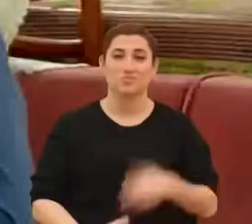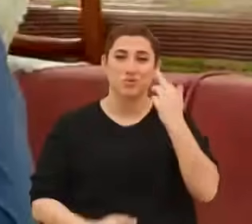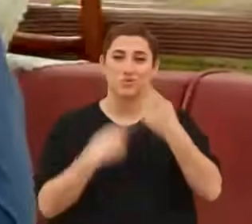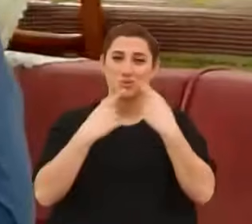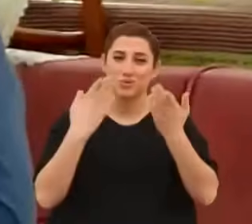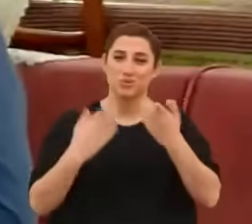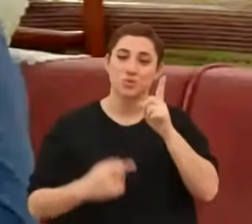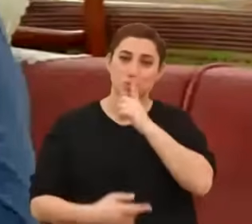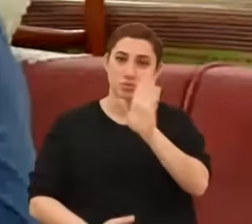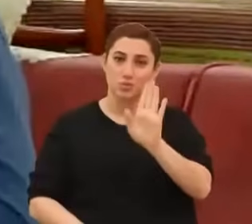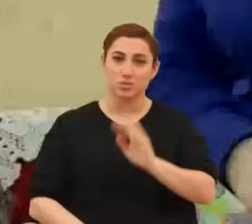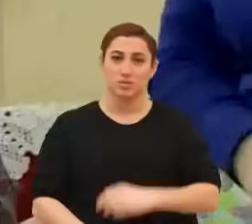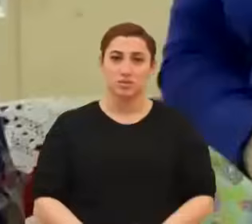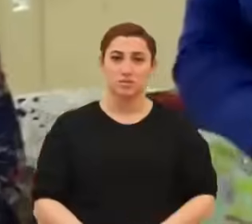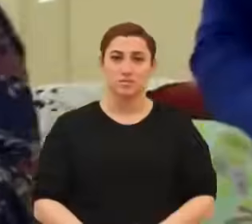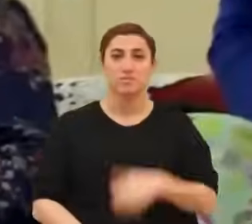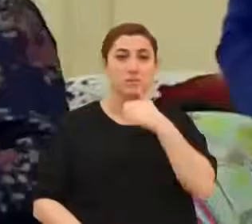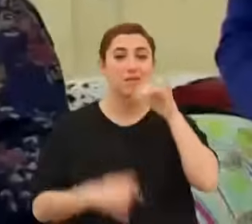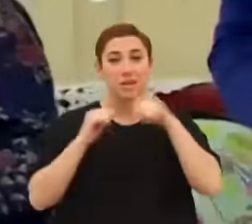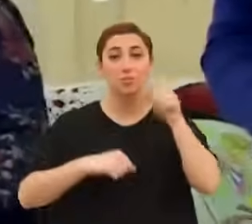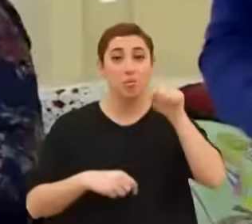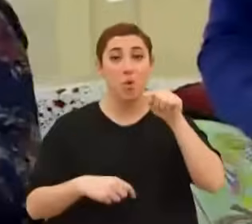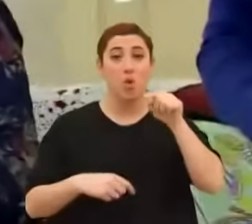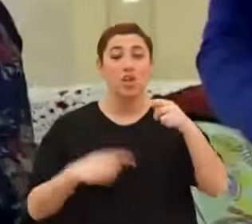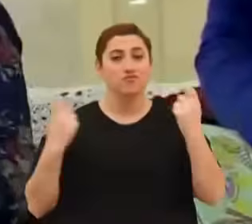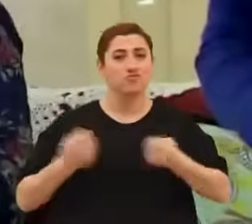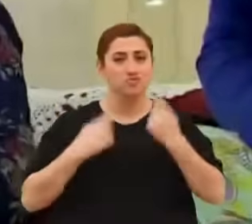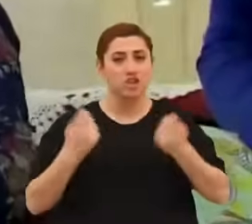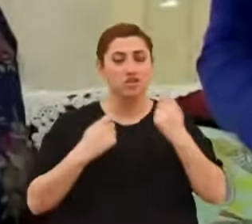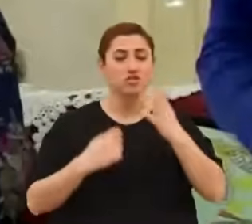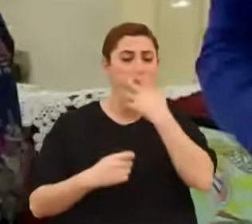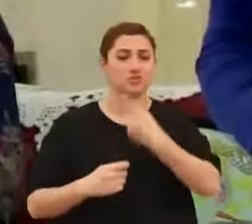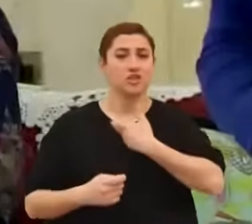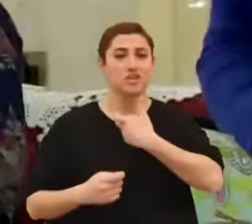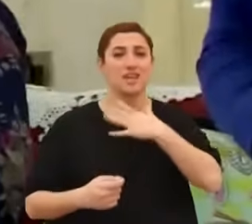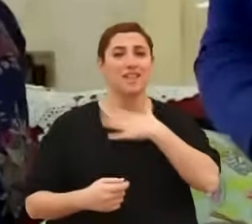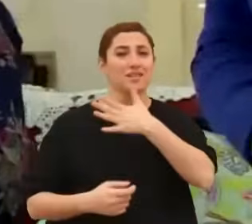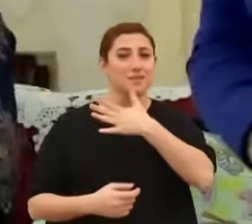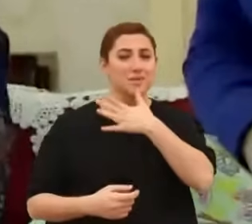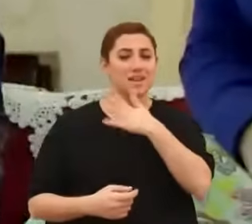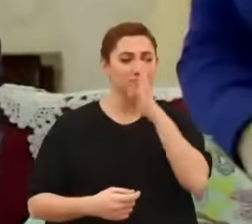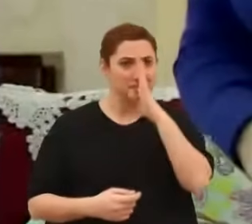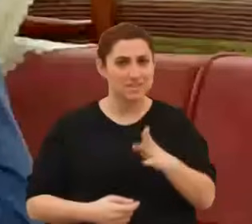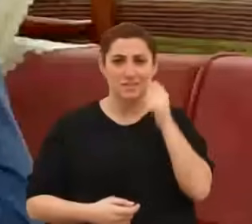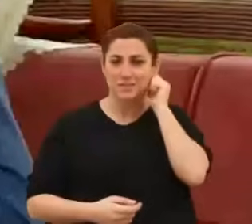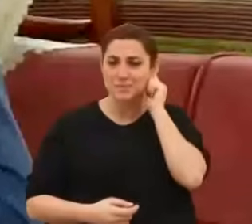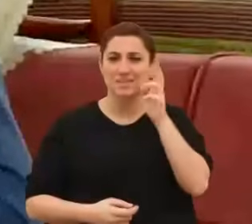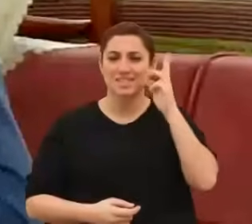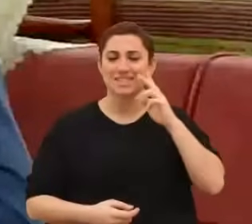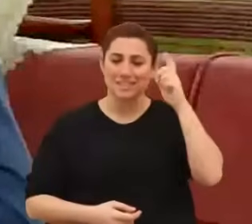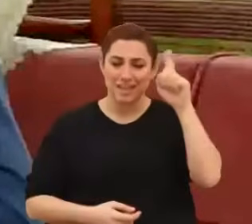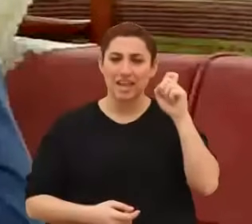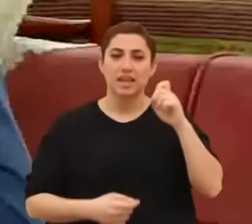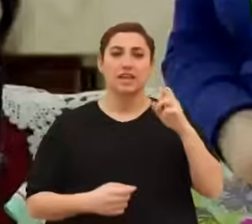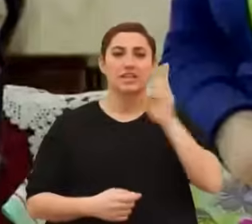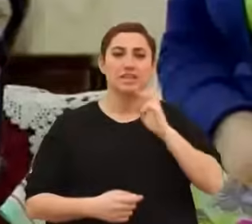Zevzek, sen sus bakayım. Baban gibi böyle çalışkan, yakışıklı, kendini bilen, disiplinli, zeki,